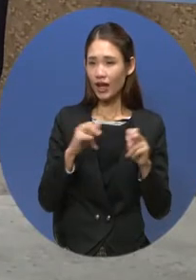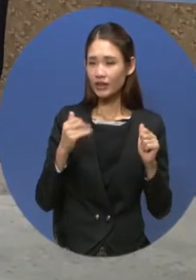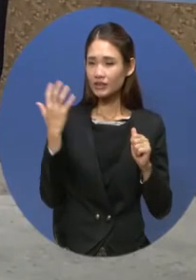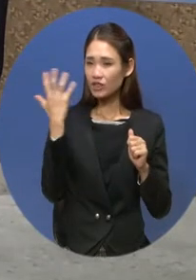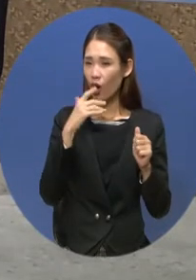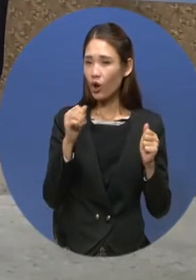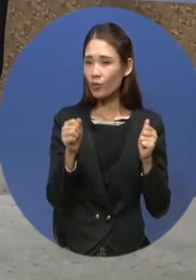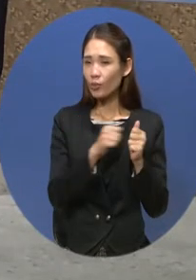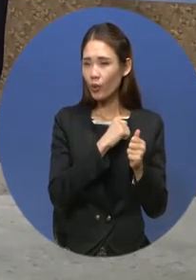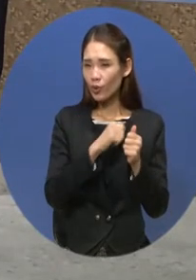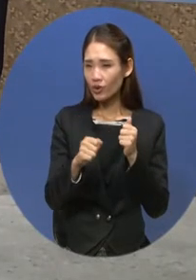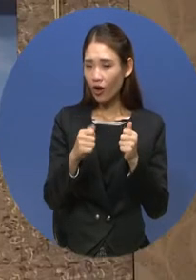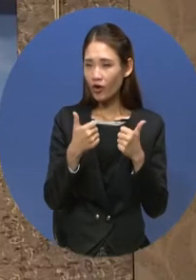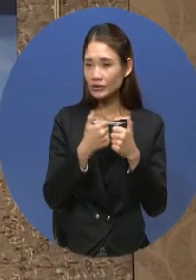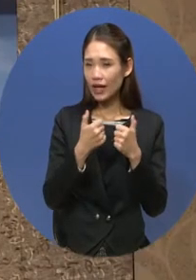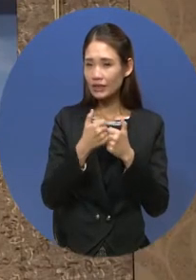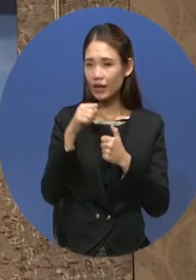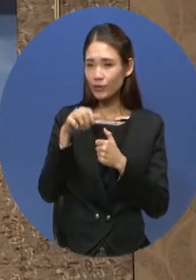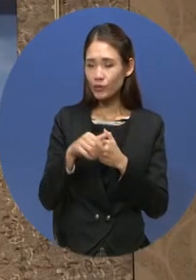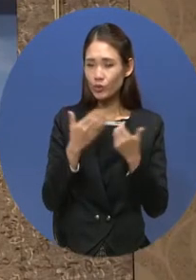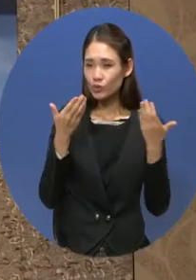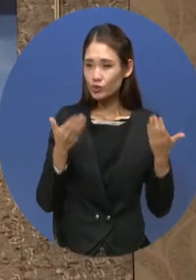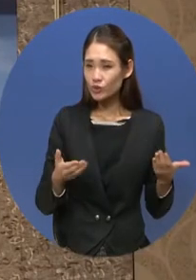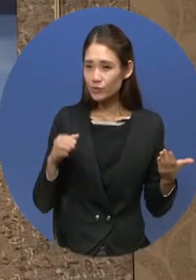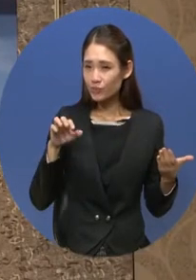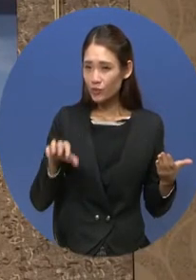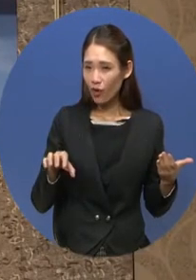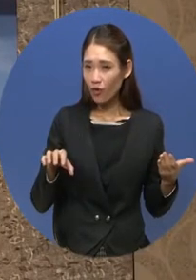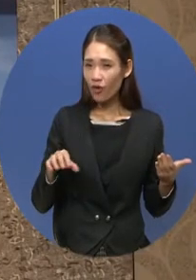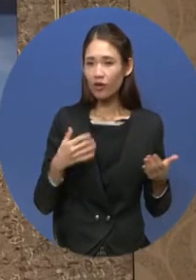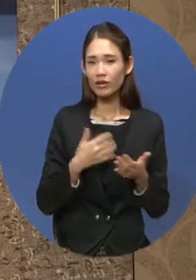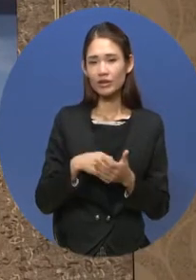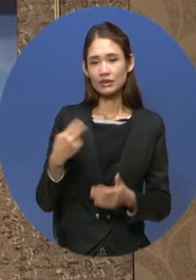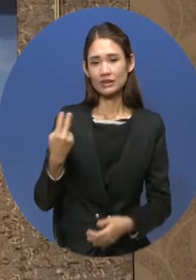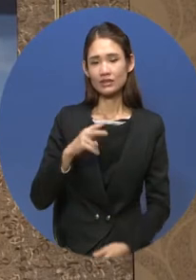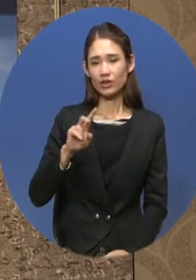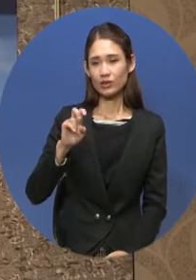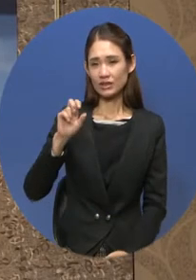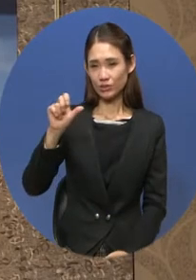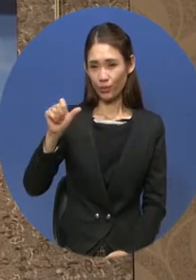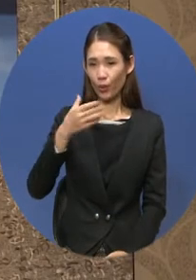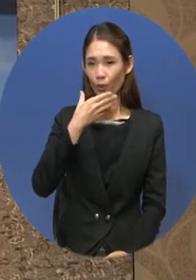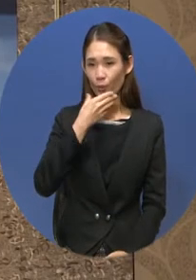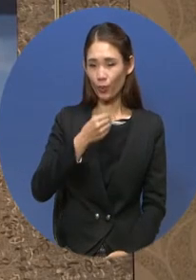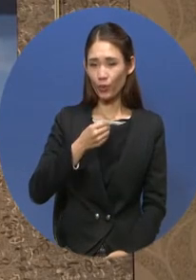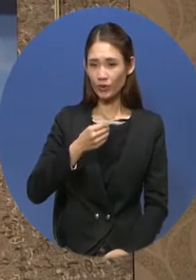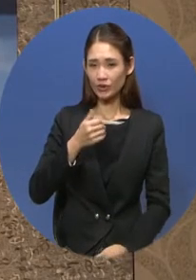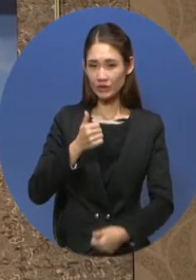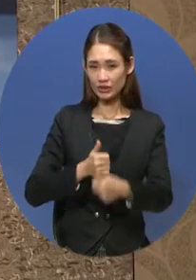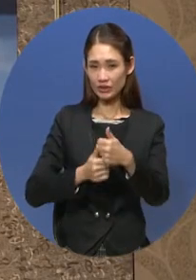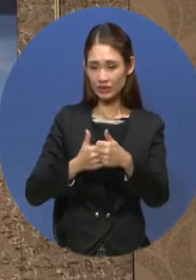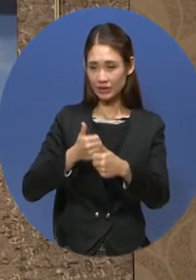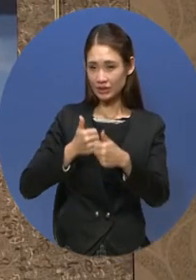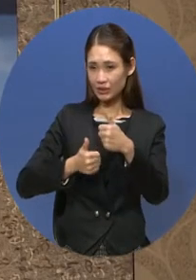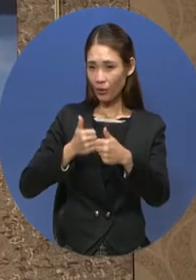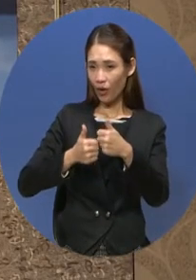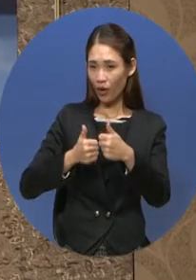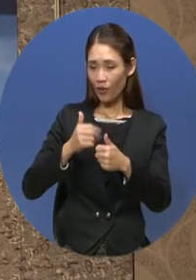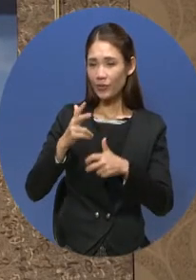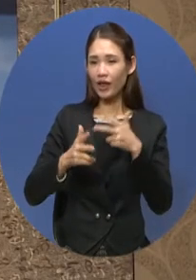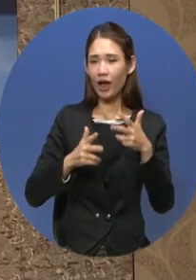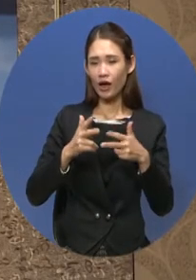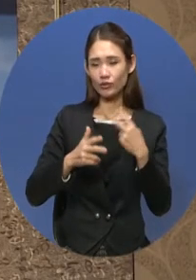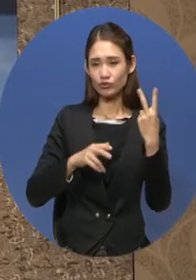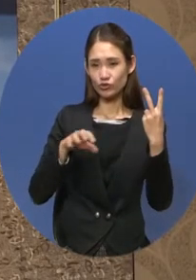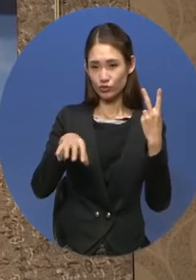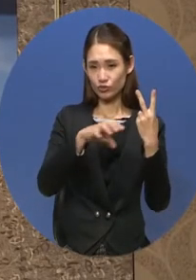성폭력 상담소가 이제 상담소의 그 쉼터가 그 2015년에 보건복지부 시범 사업으로 두 군데가 생겼었어요.